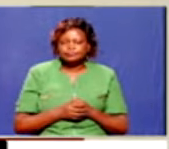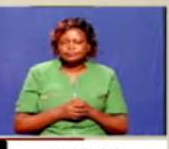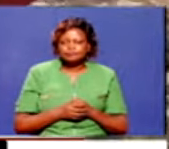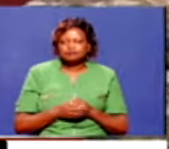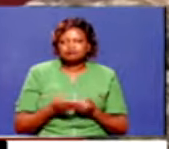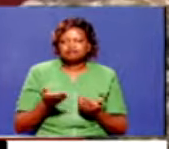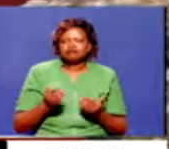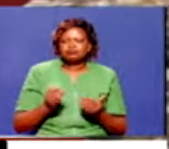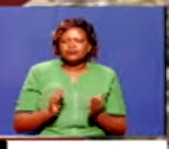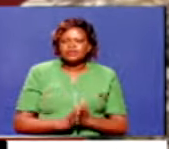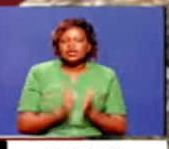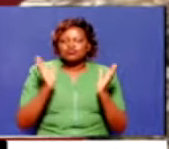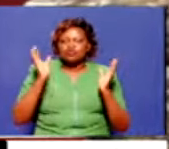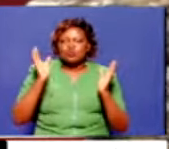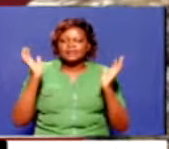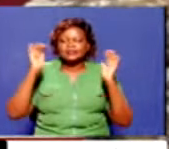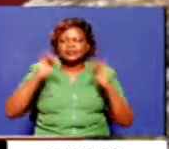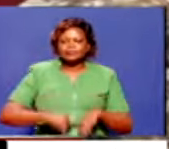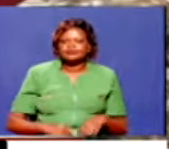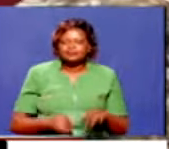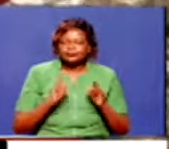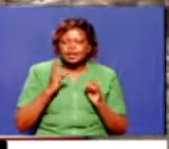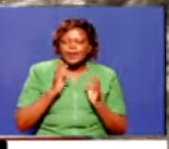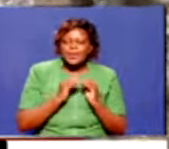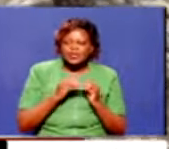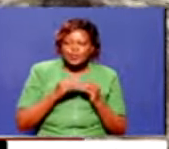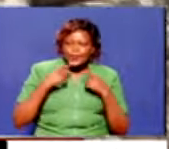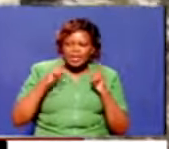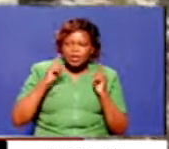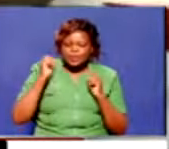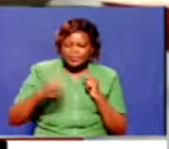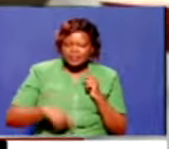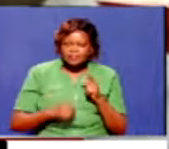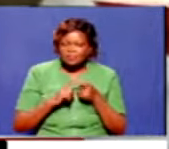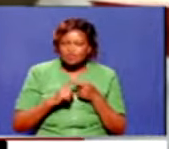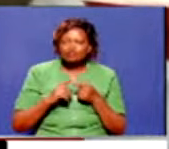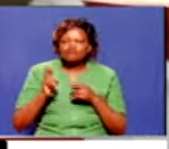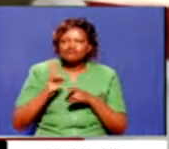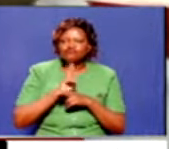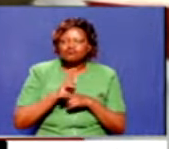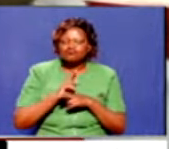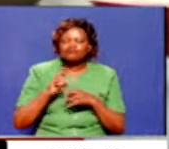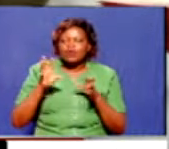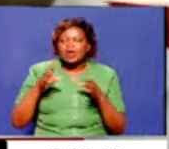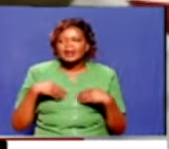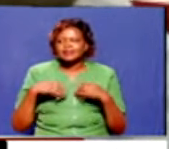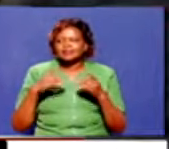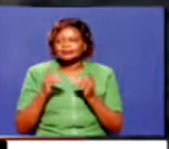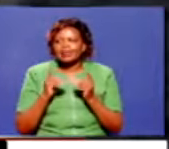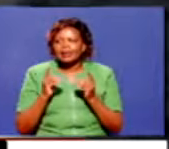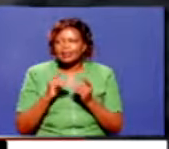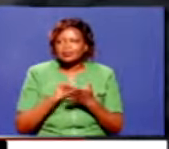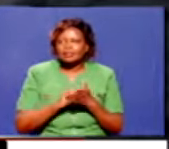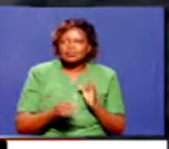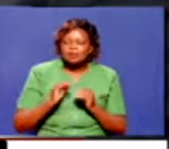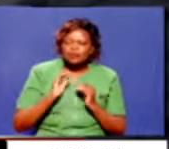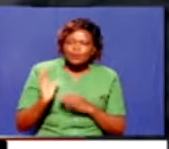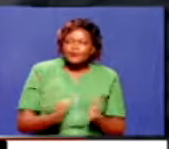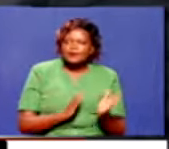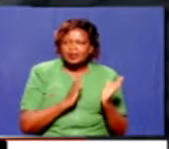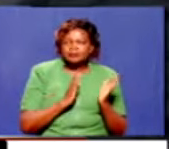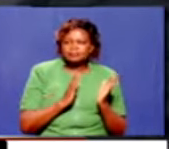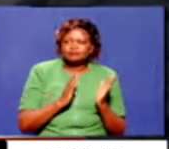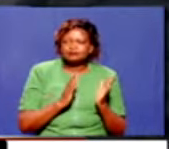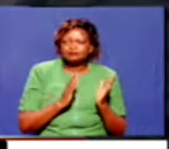general assembly. Aidha, mkutano wa pili utatangazwa mwezi huu na utatumika kukubaliana tarehe ambayo uchaguzi utaandaliwa.